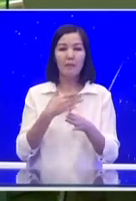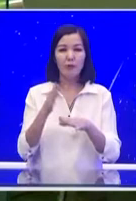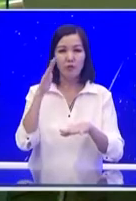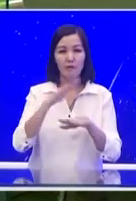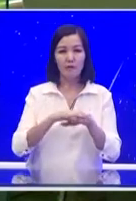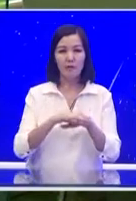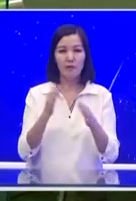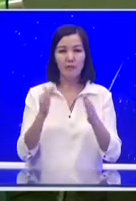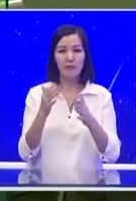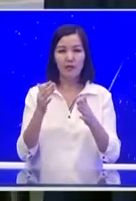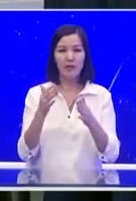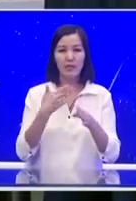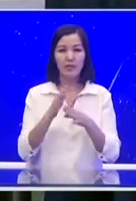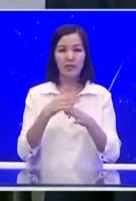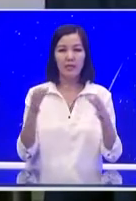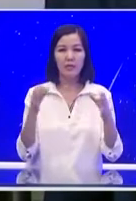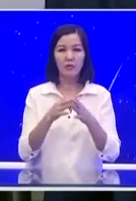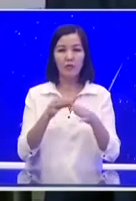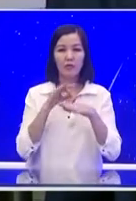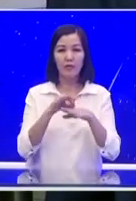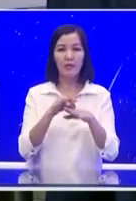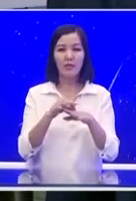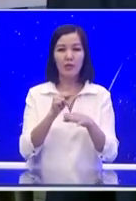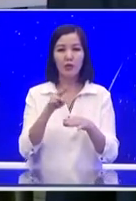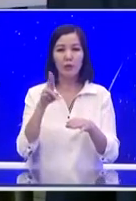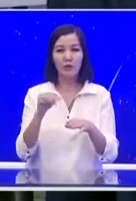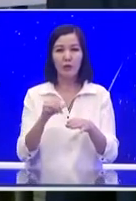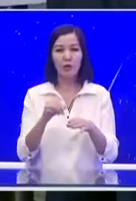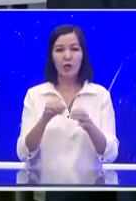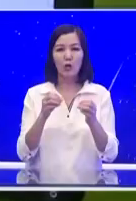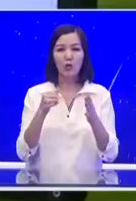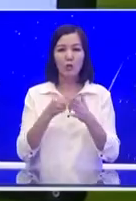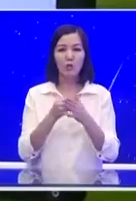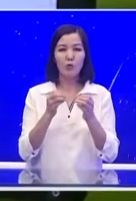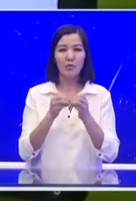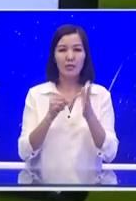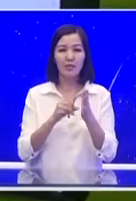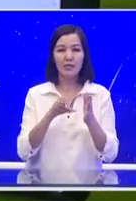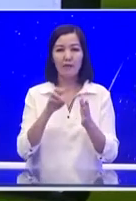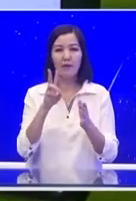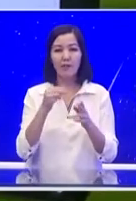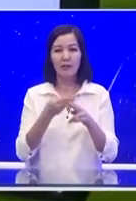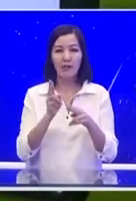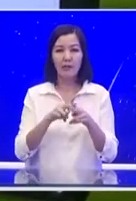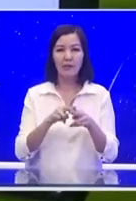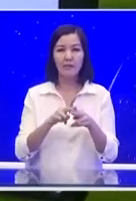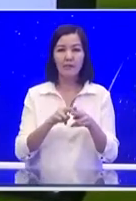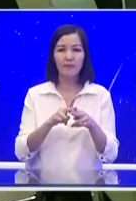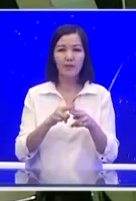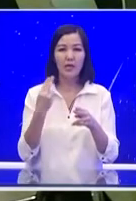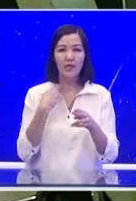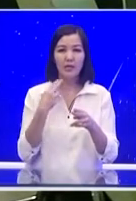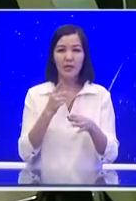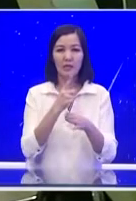банках и микрокредитных организациях до введения режима ЧП, то есть до 16 марта. В этот период взыскивать